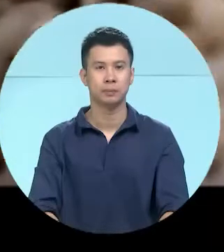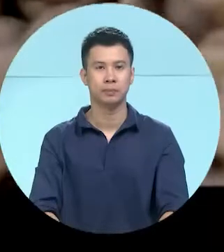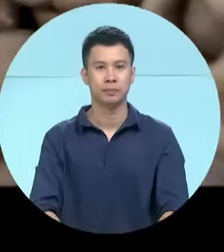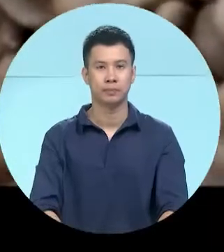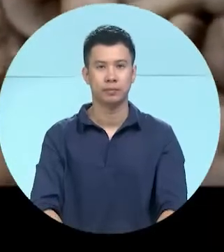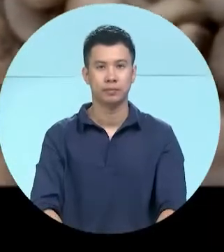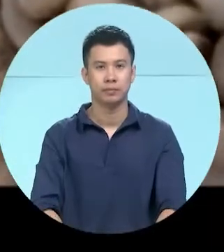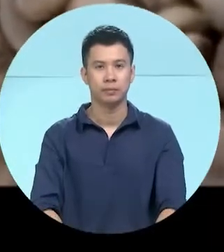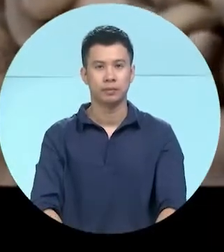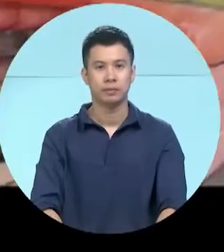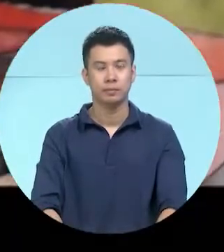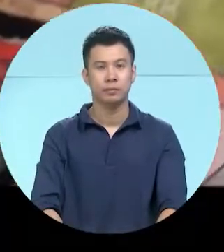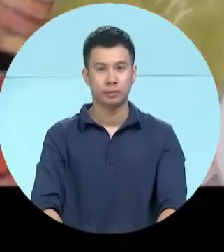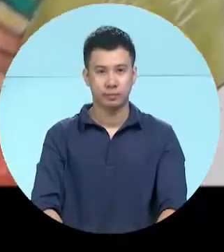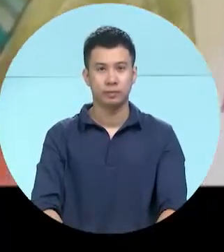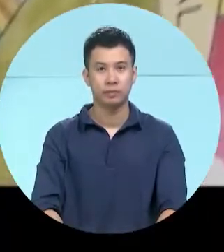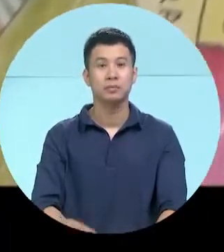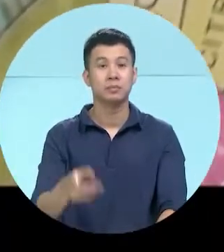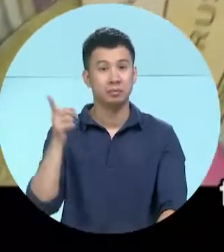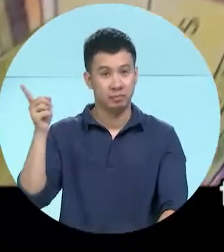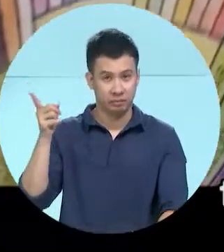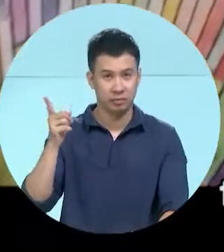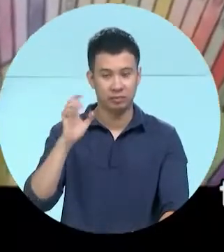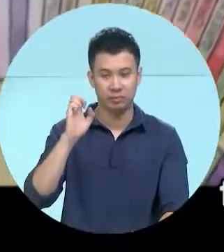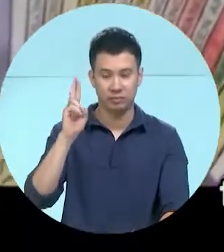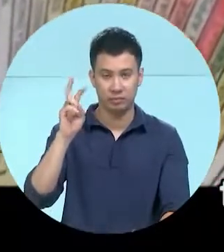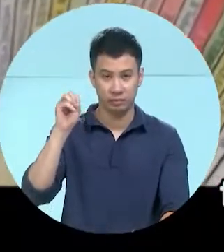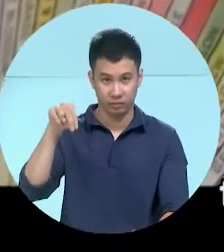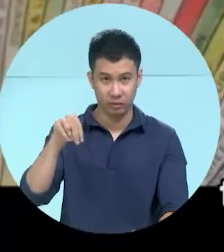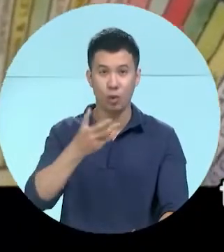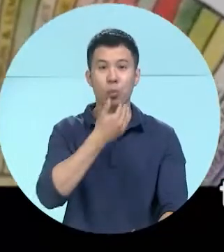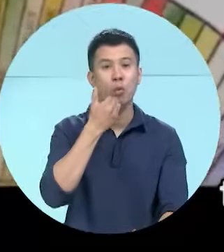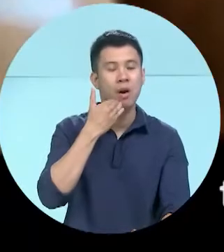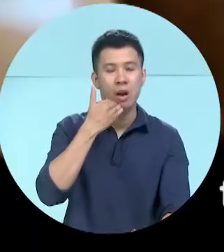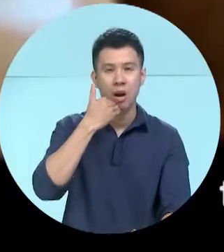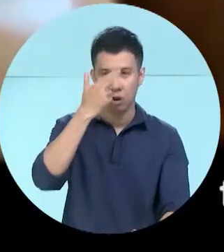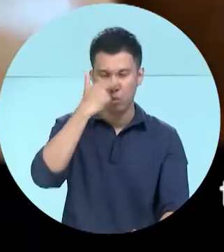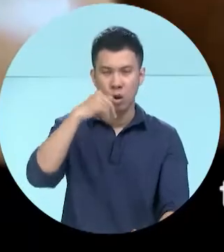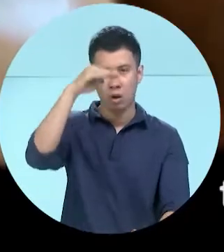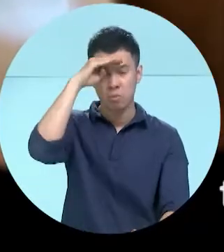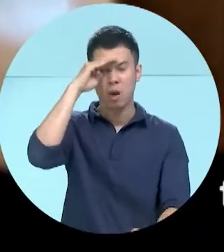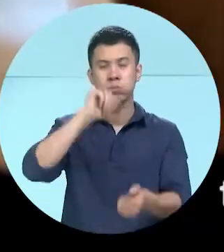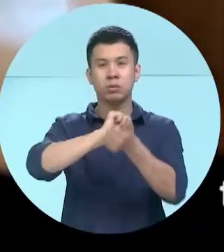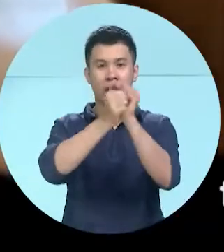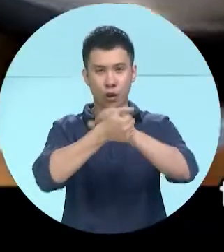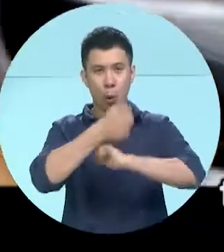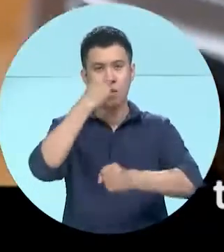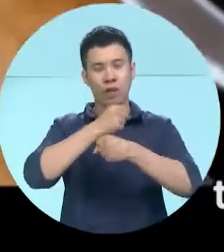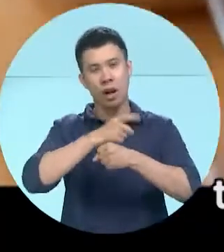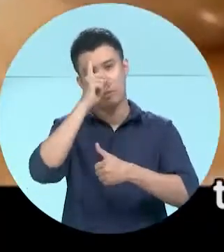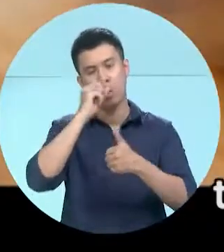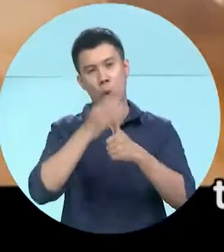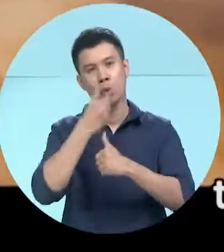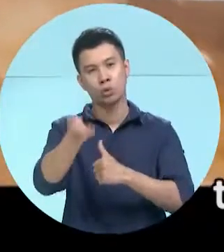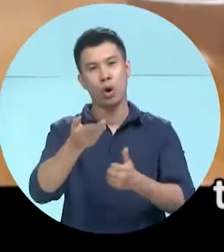yet. Từ câu chuyện của Evan, Michael và Michelle mong muốn có thể tạo ra sự thay đổi và cơ hội về việc làm cho